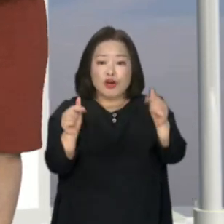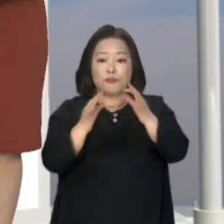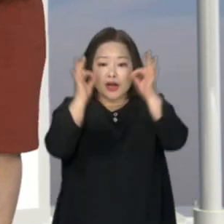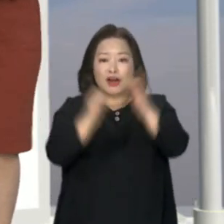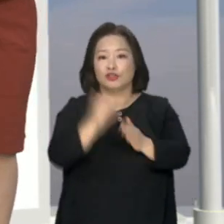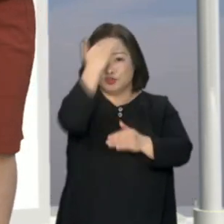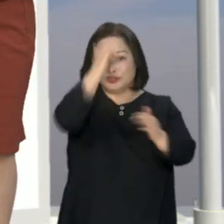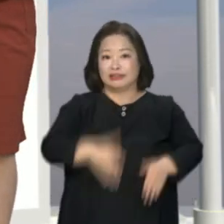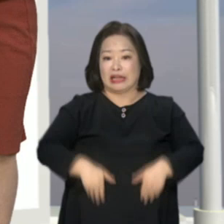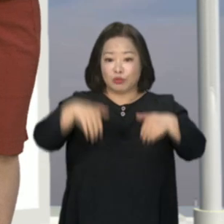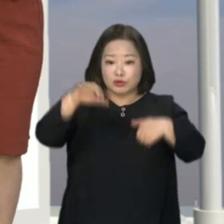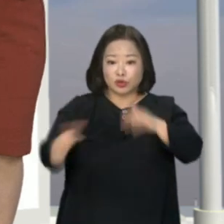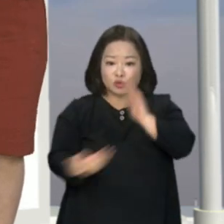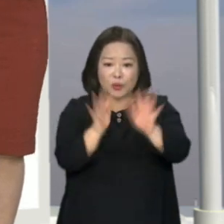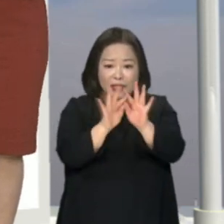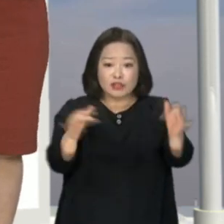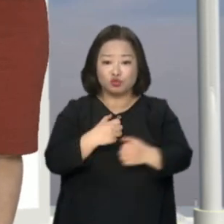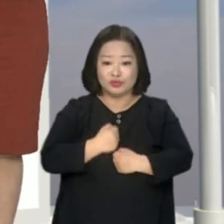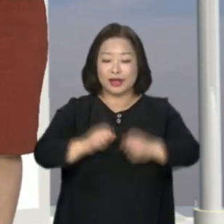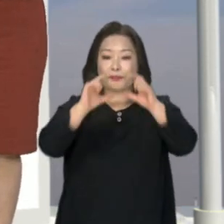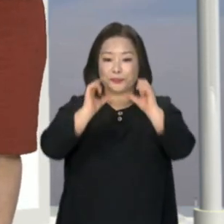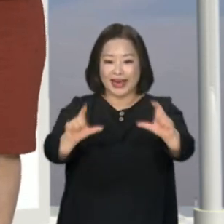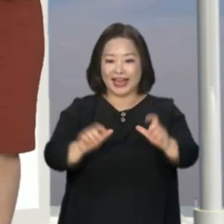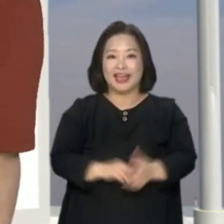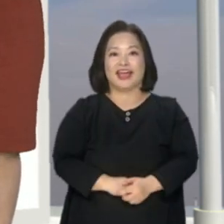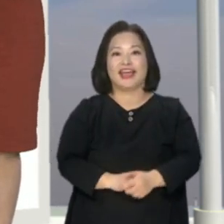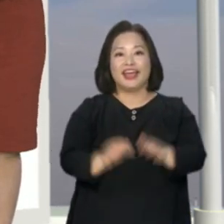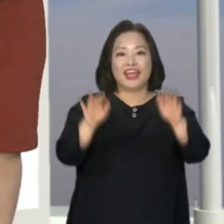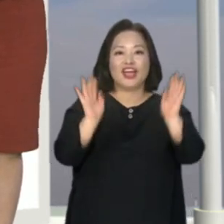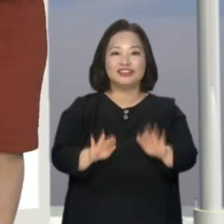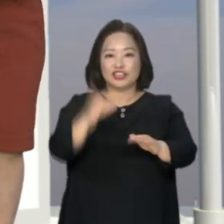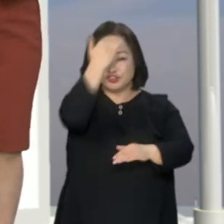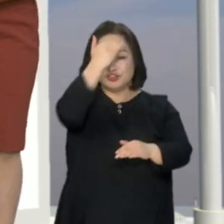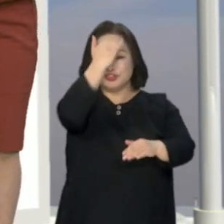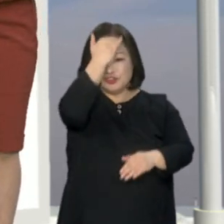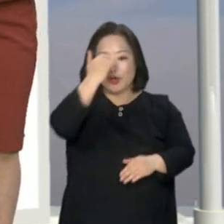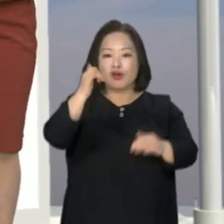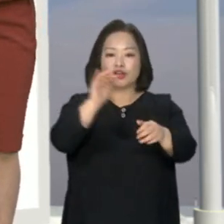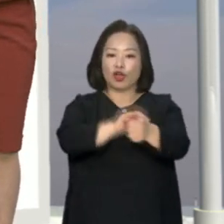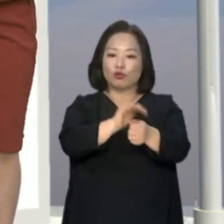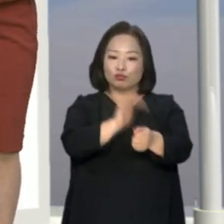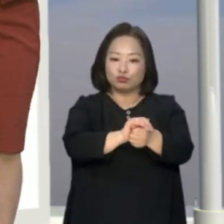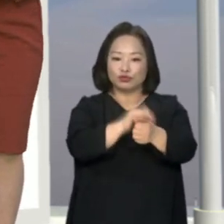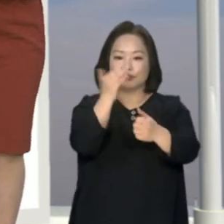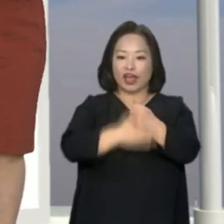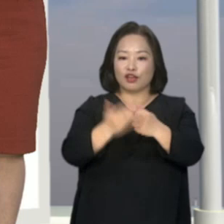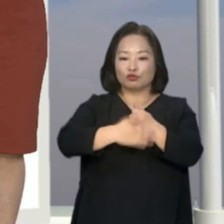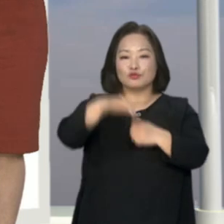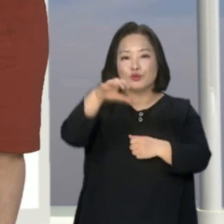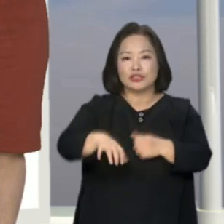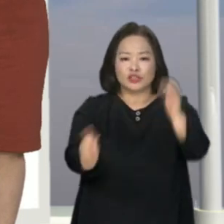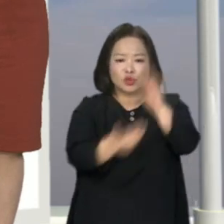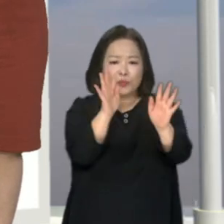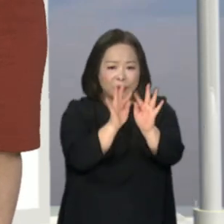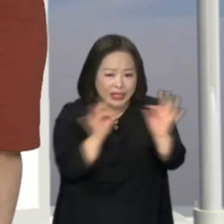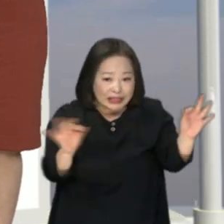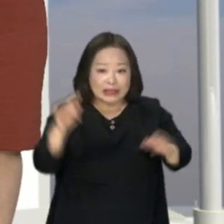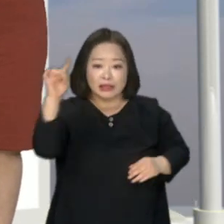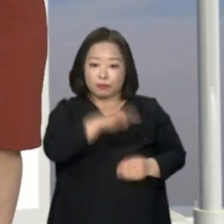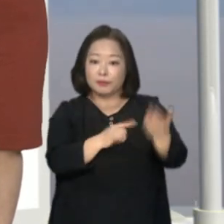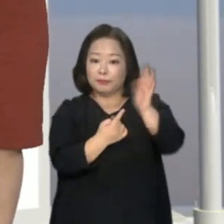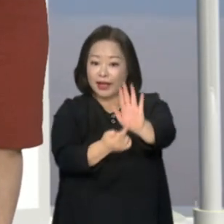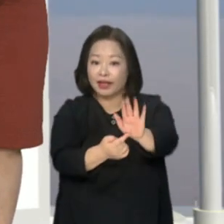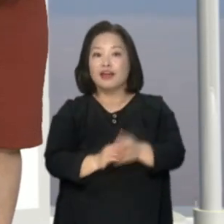충남 지역은 초미세먼지 주의보도 발령 중입니다. 현재 충청과 경북, 대구 지역에서 초미세먼지 농도 나쁨 수준